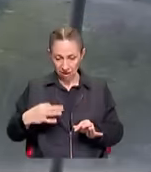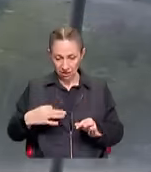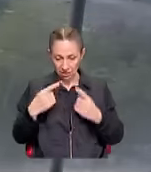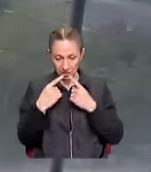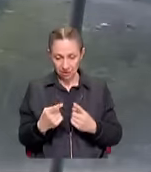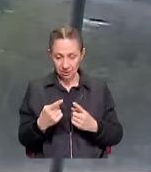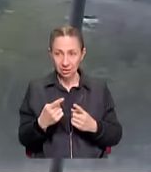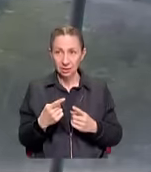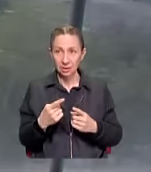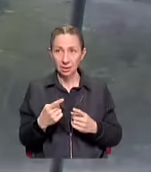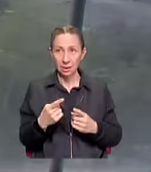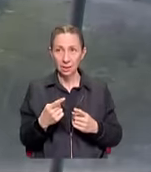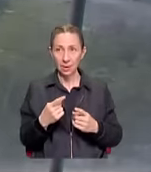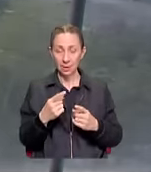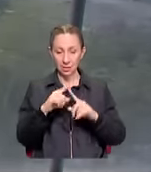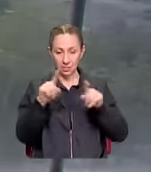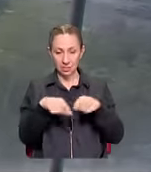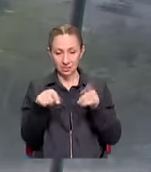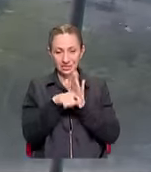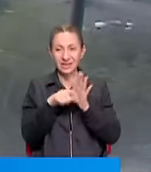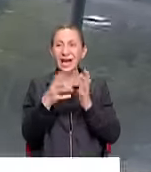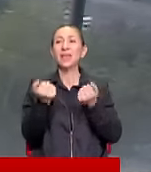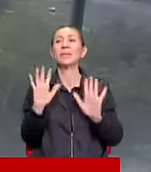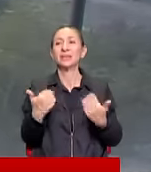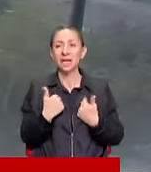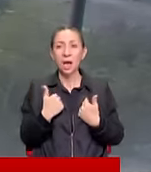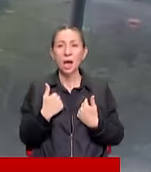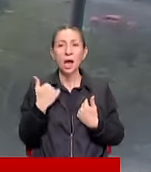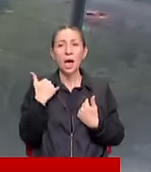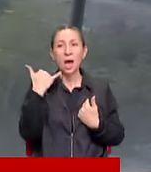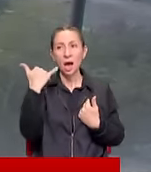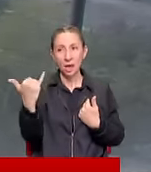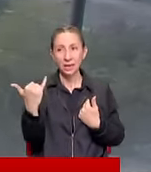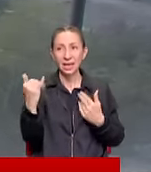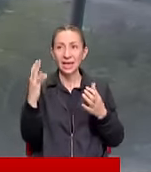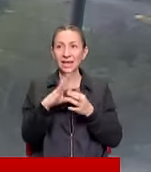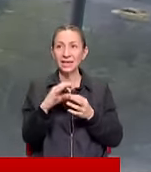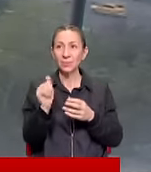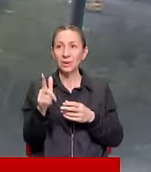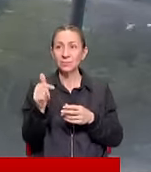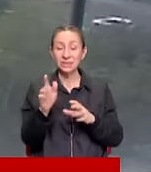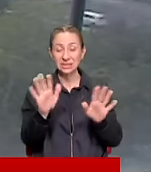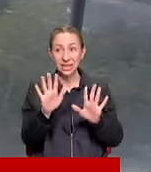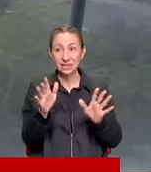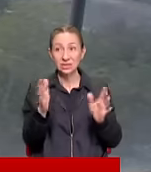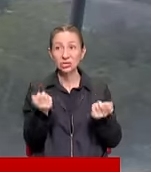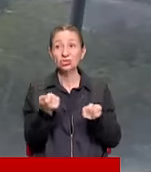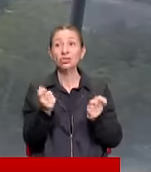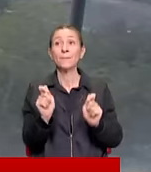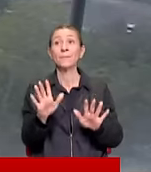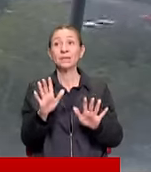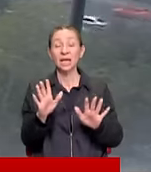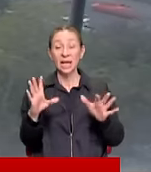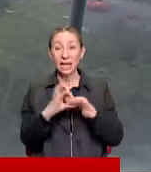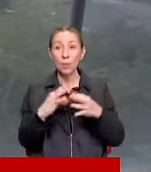dedik ki hani mazbatayı alamadığımız için aradık ilgili birimleri, sakın hareket halinde olmayın.